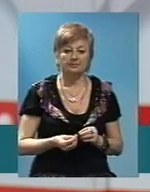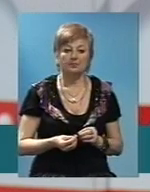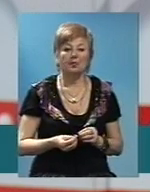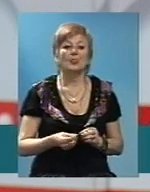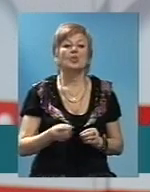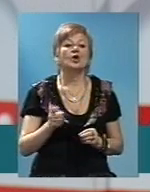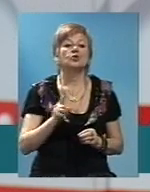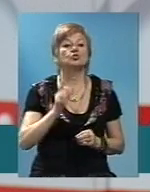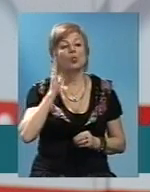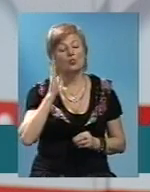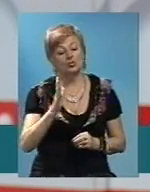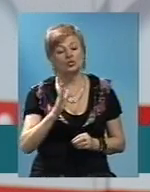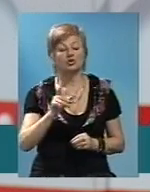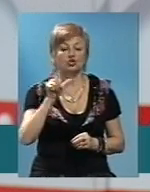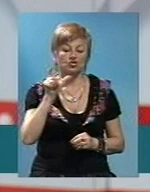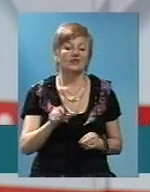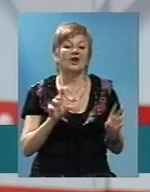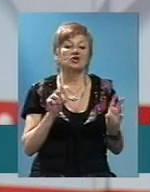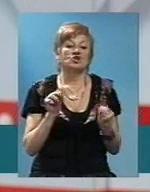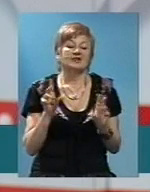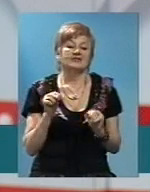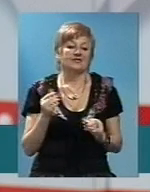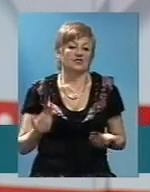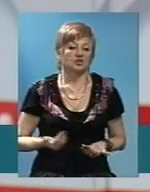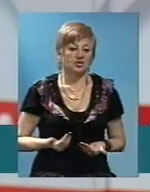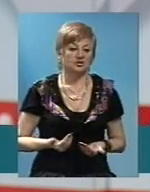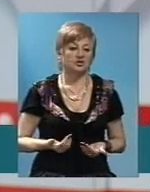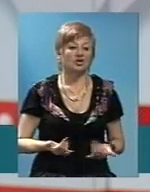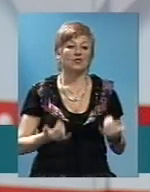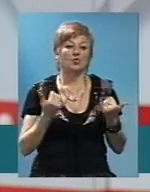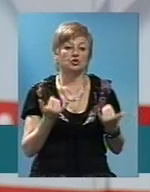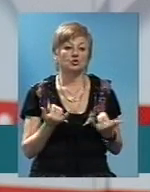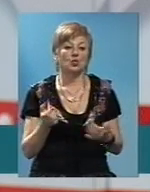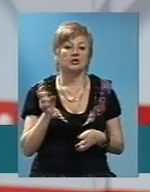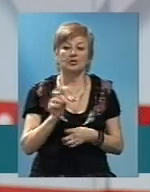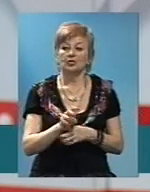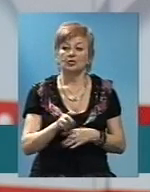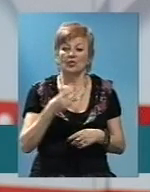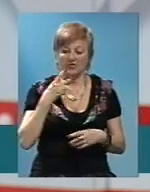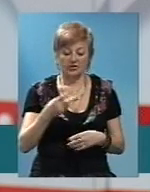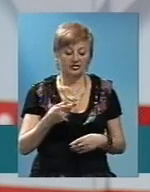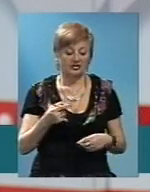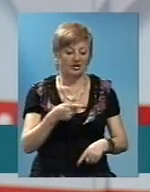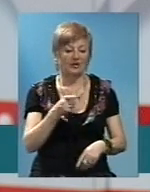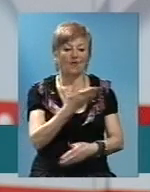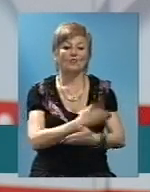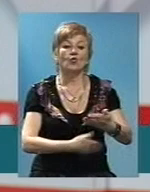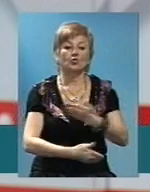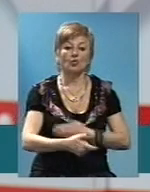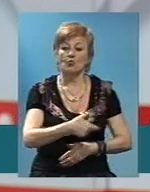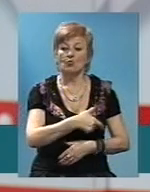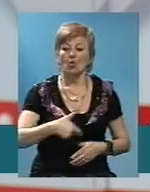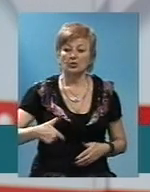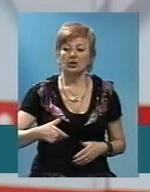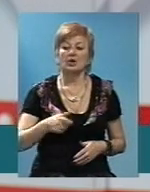того, чи буде людина успішною і щасливою в житті, чи не буде. Я не випадково сьогодні прийшов у футболці Beatles, бо ось одному з